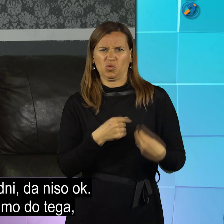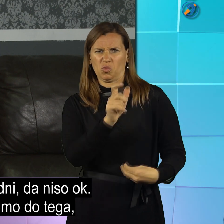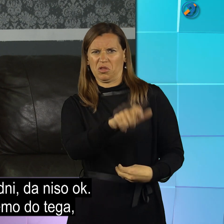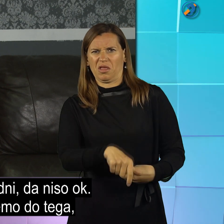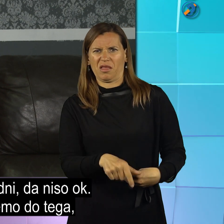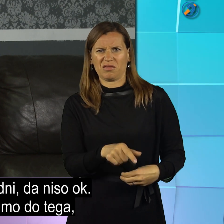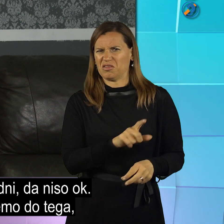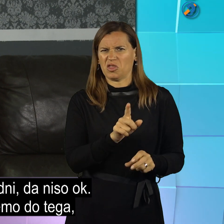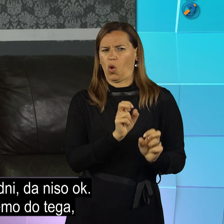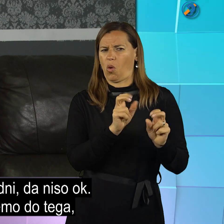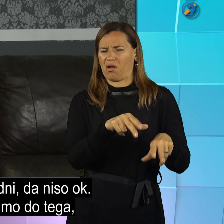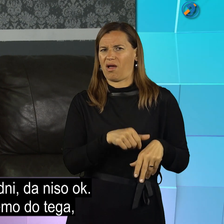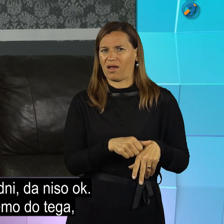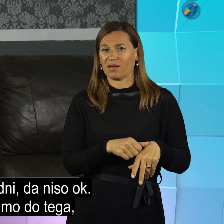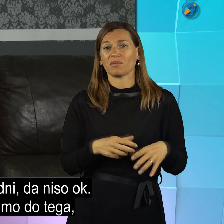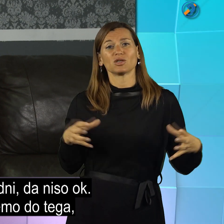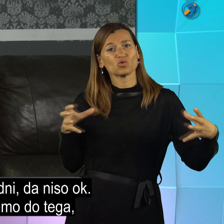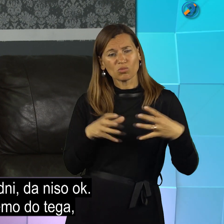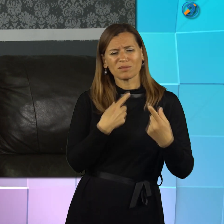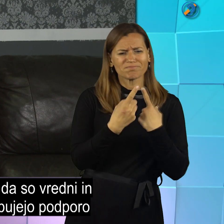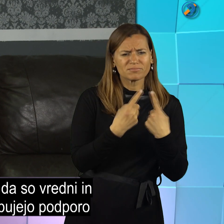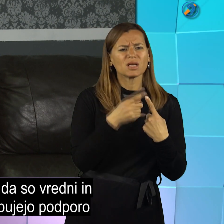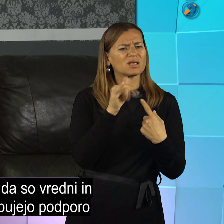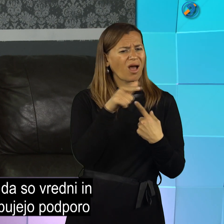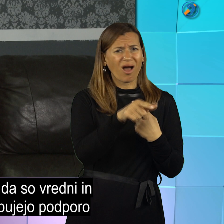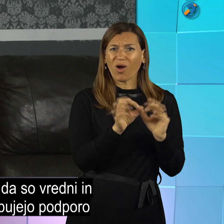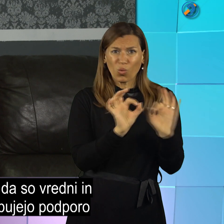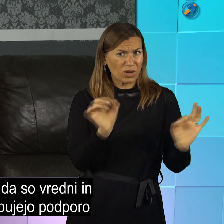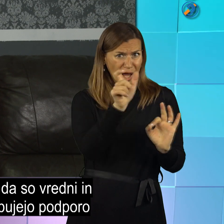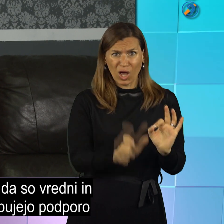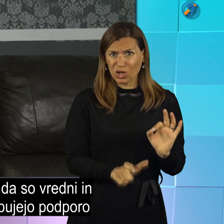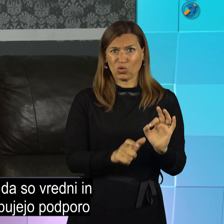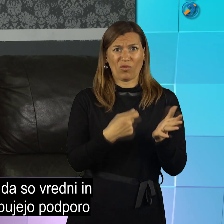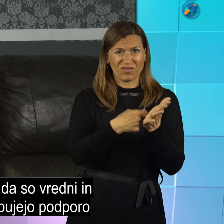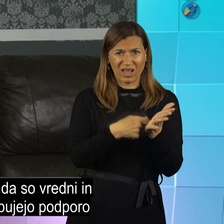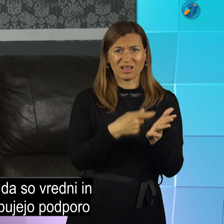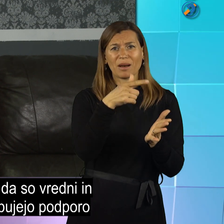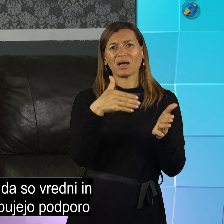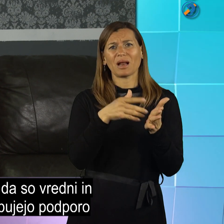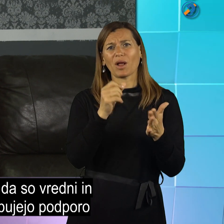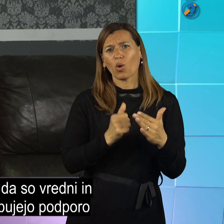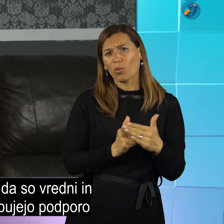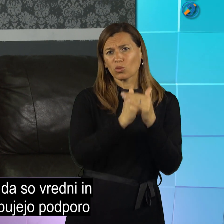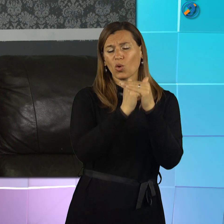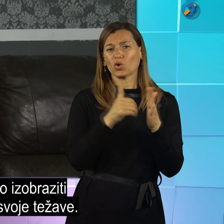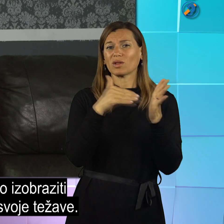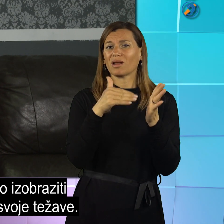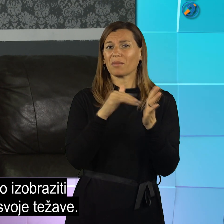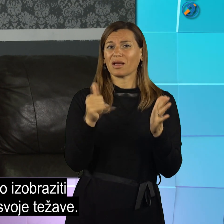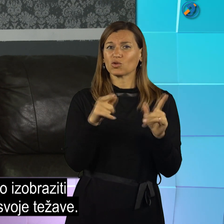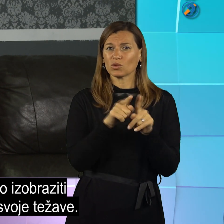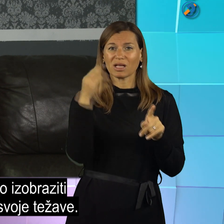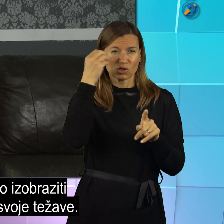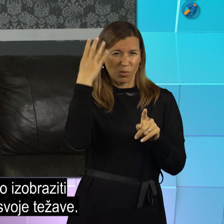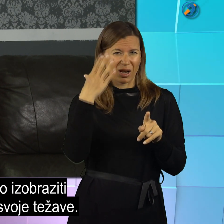pa da niso okej, ne. Mi v bistvu skupaj pridemo do tega, da so pač v redu in da so vredni in da pa samo rabijo mogoče neke podpore,